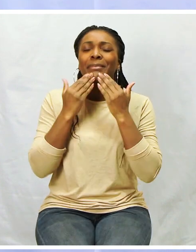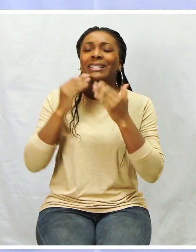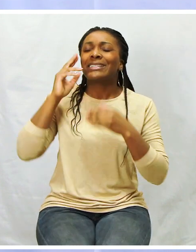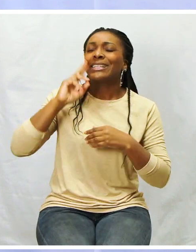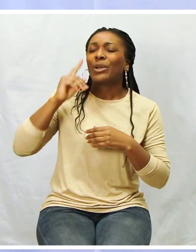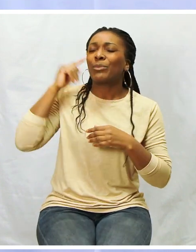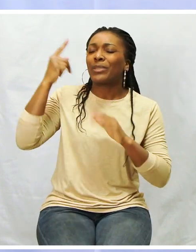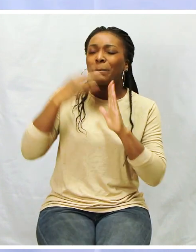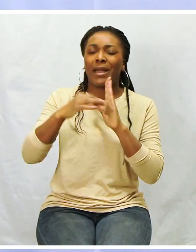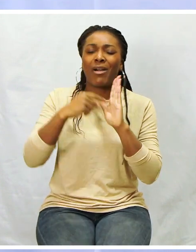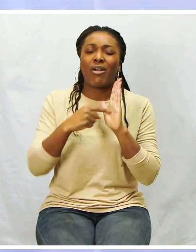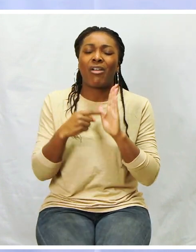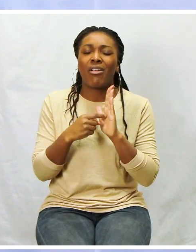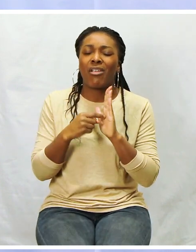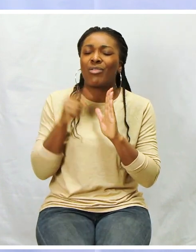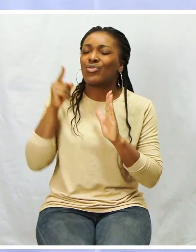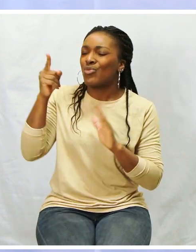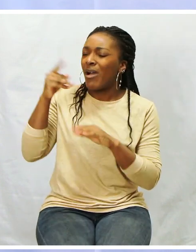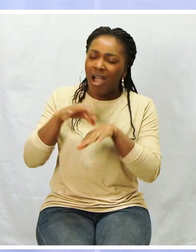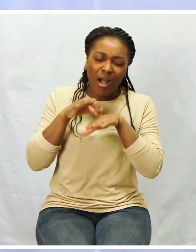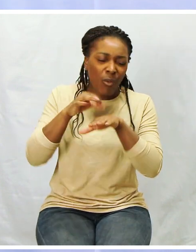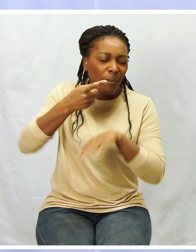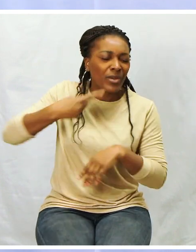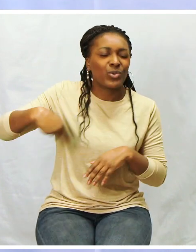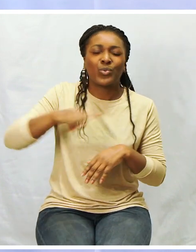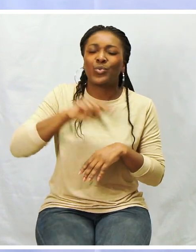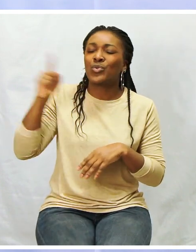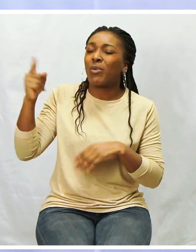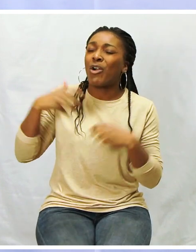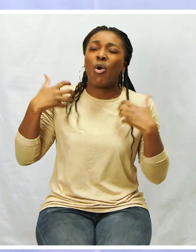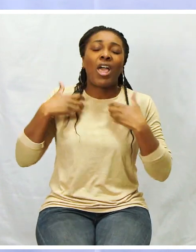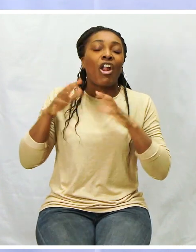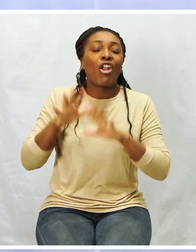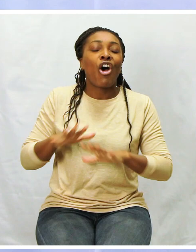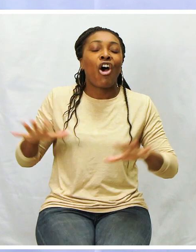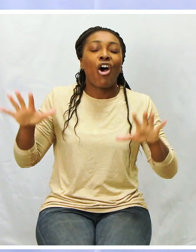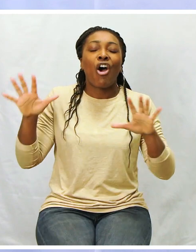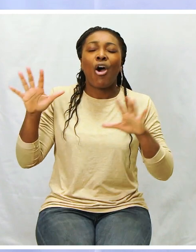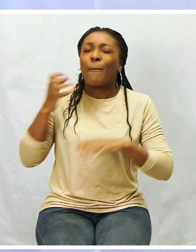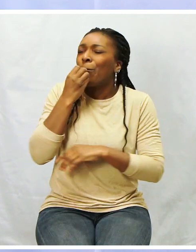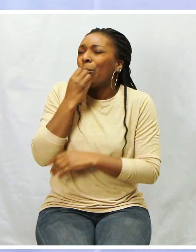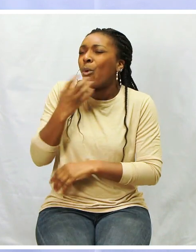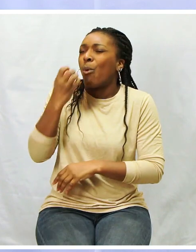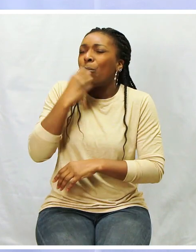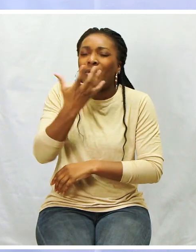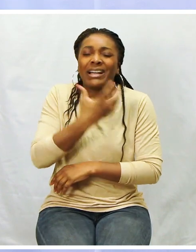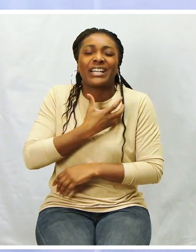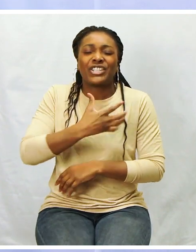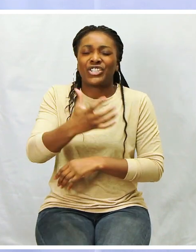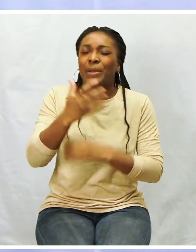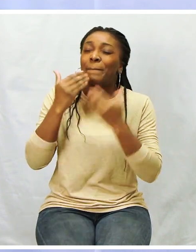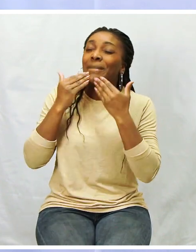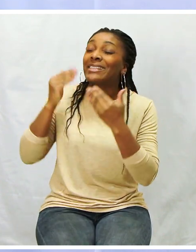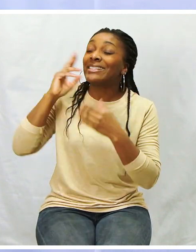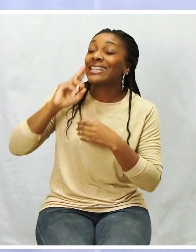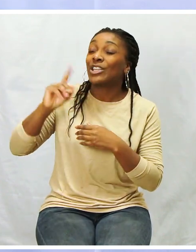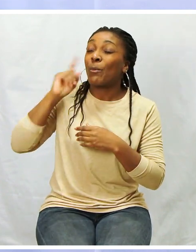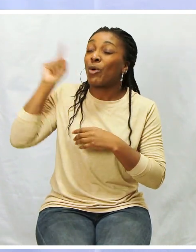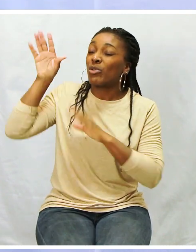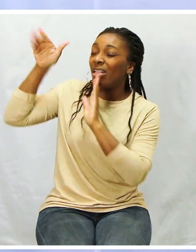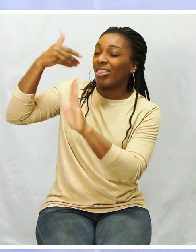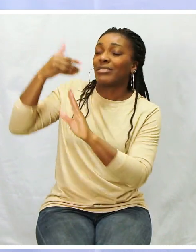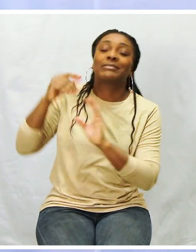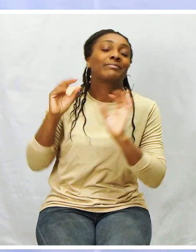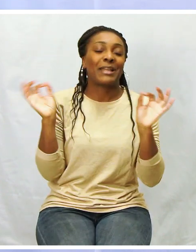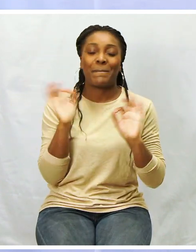Seigneur pour ta parole, merci parce que toi tu nous accompagnes, tu es lent à la colère, riche en bonté. Seigneur, merci Seigneur parce que tu n'es pas celui qui nous